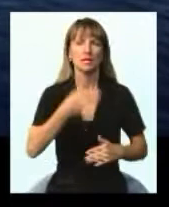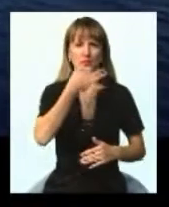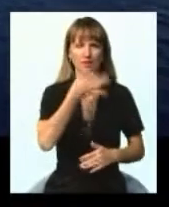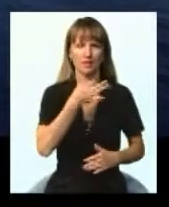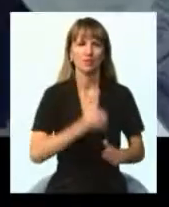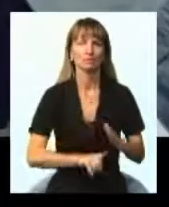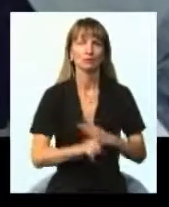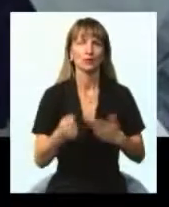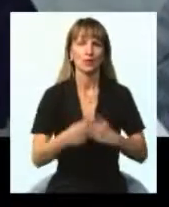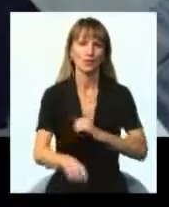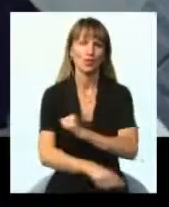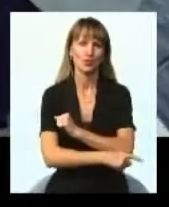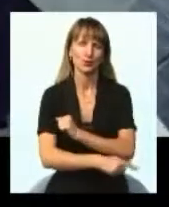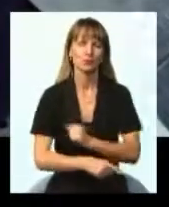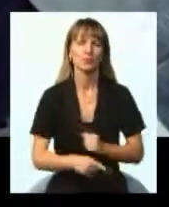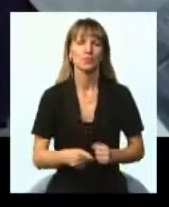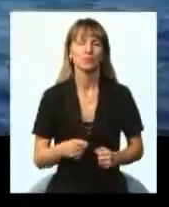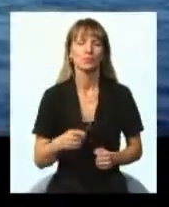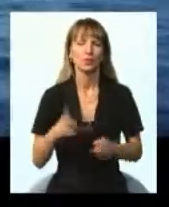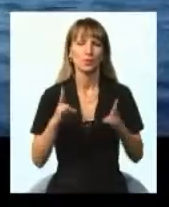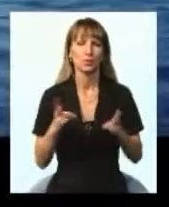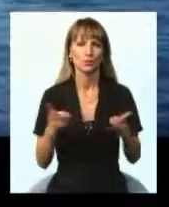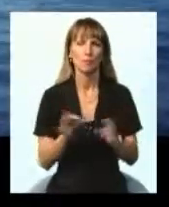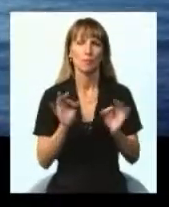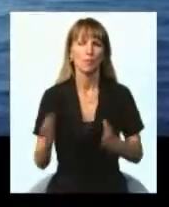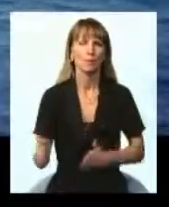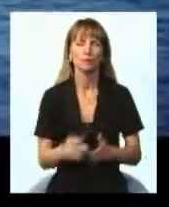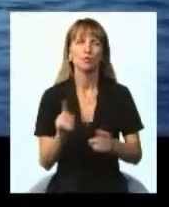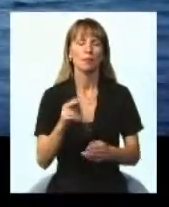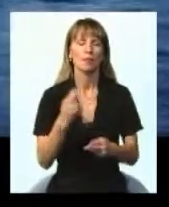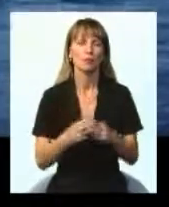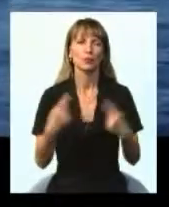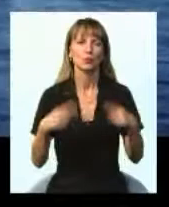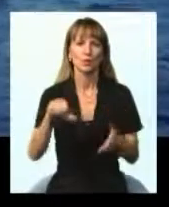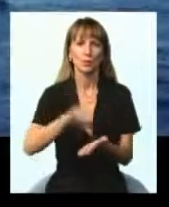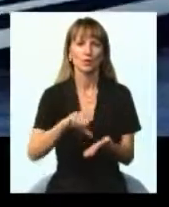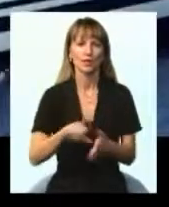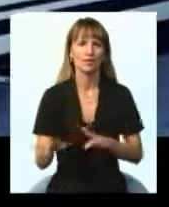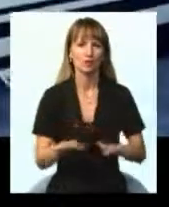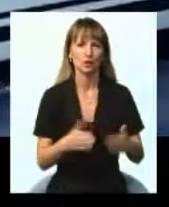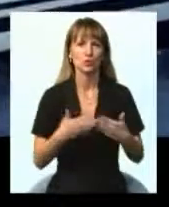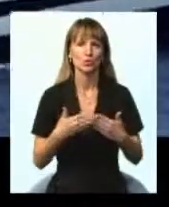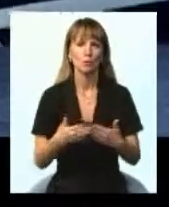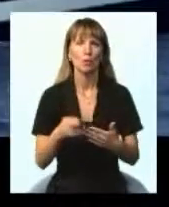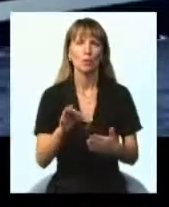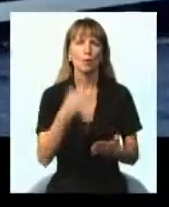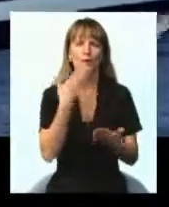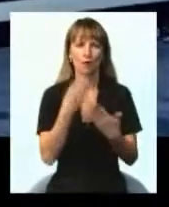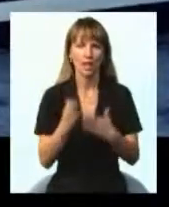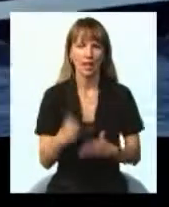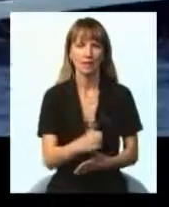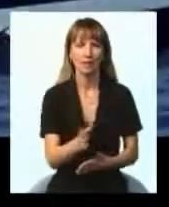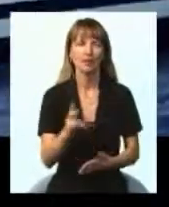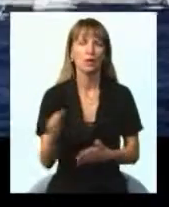рушають до фінішу. Пливти потрібно за певним шляхом. Щоб не заважати іншим учасникам руху, судна пливуть по своїй лінії.